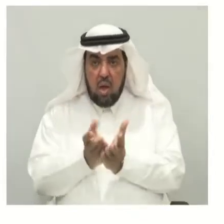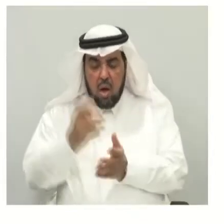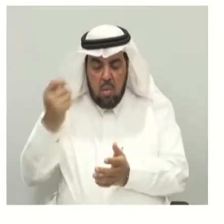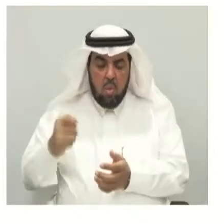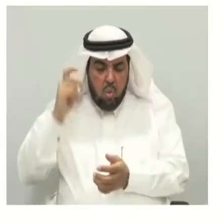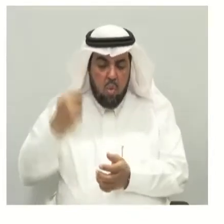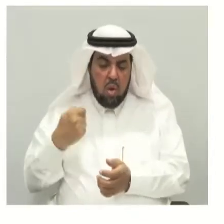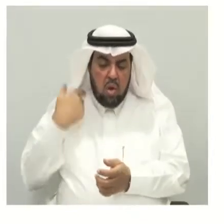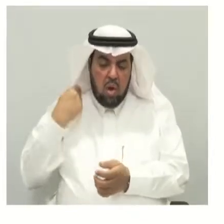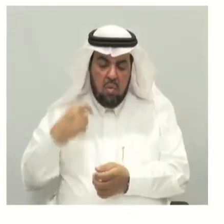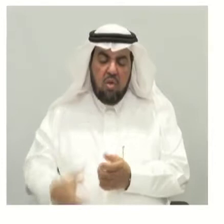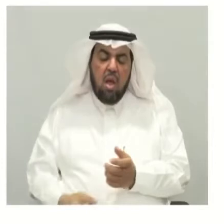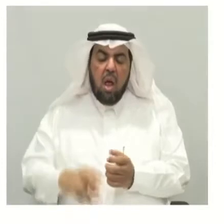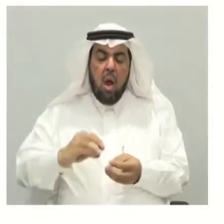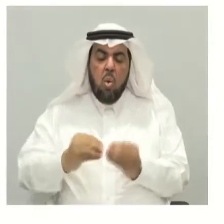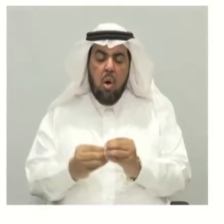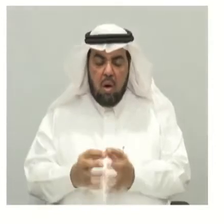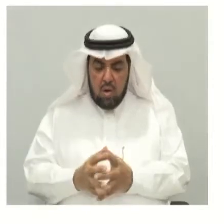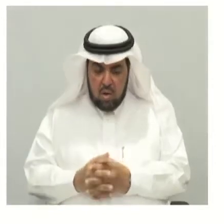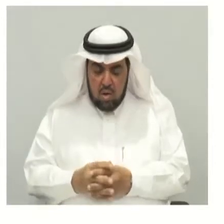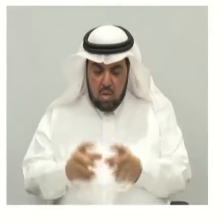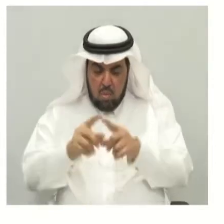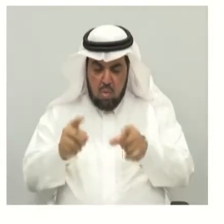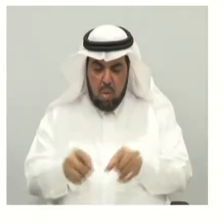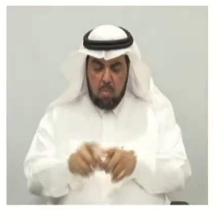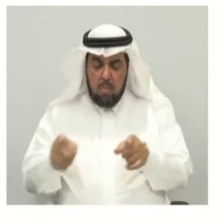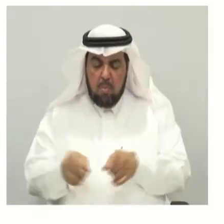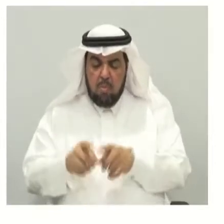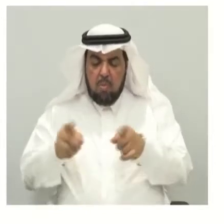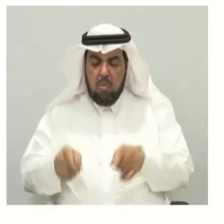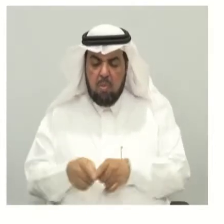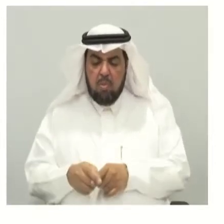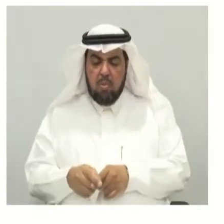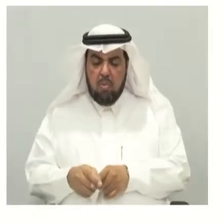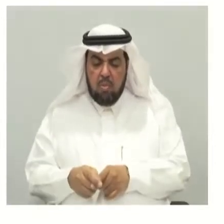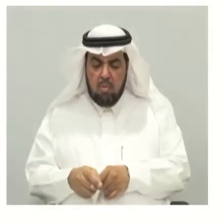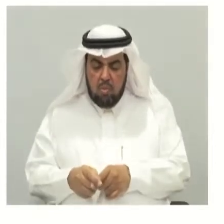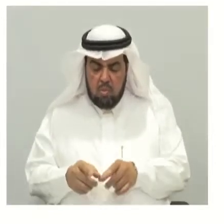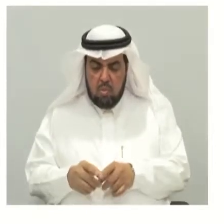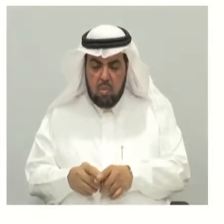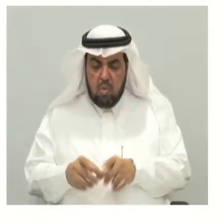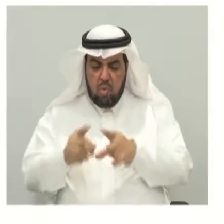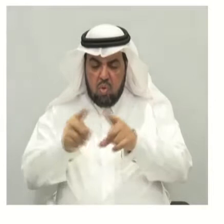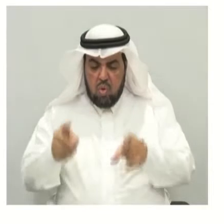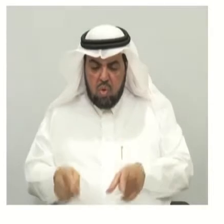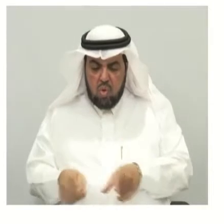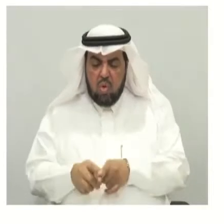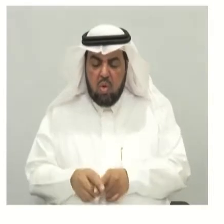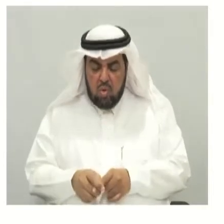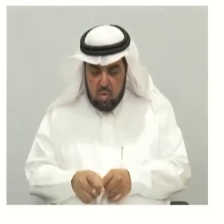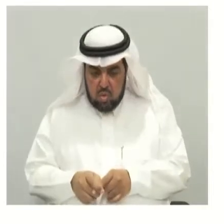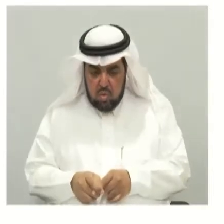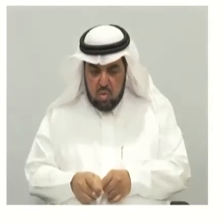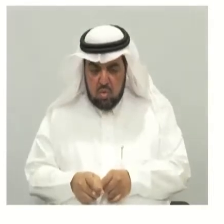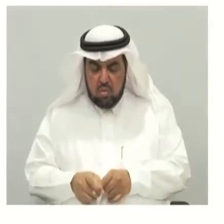يتواجد فيه ألوان عبارة عن مربعات أو بوكسات، هذا يعتبر بوكس وليس مربع، صح؟ عبارة عن حجم